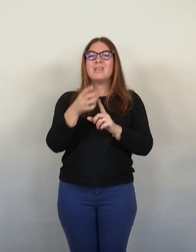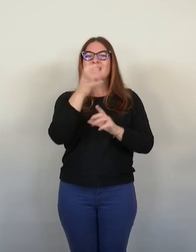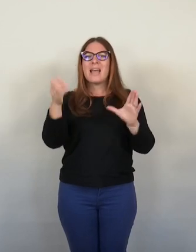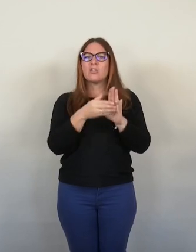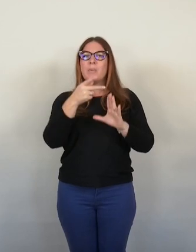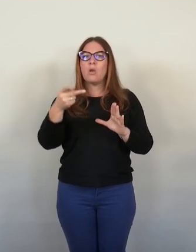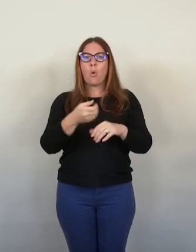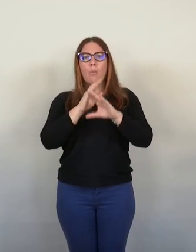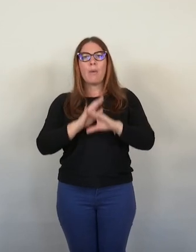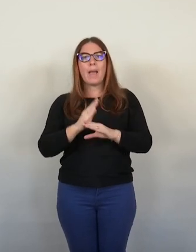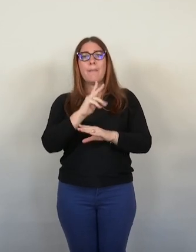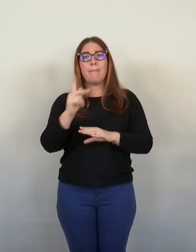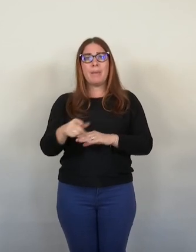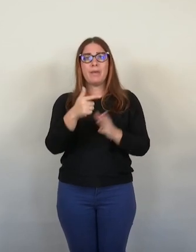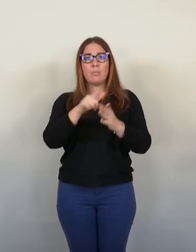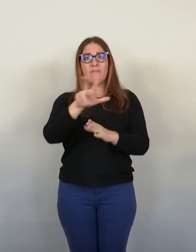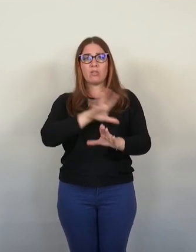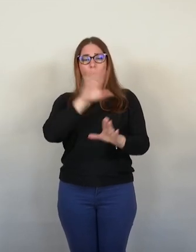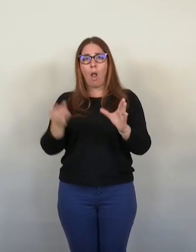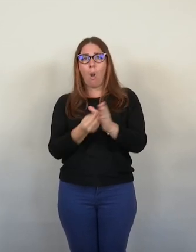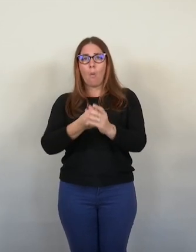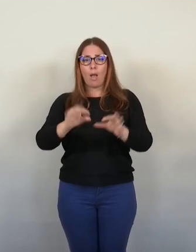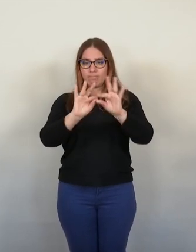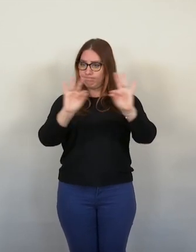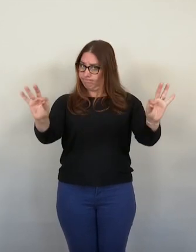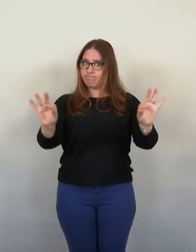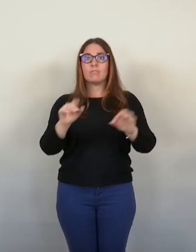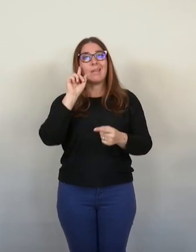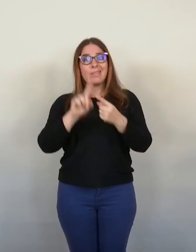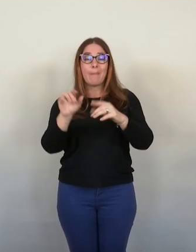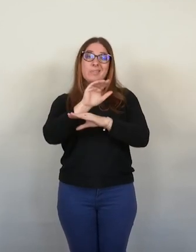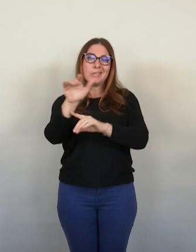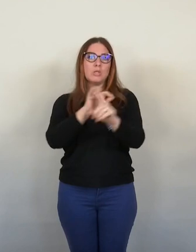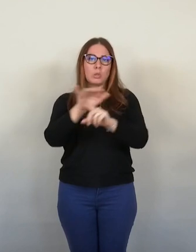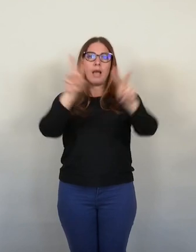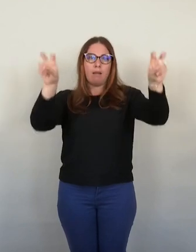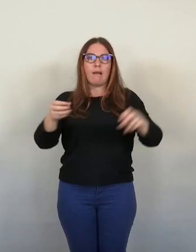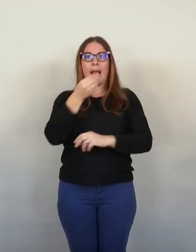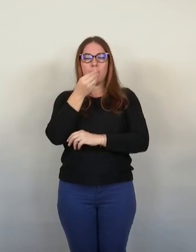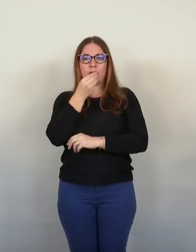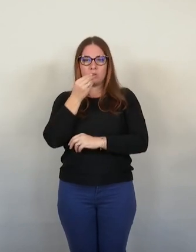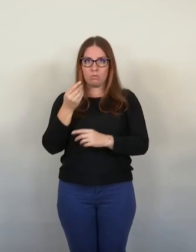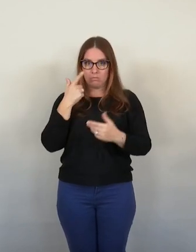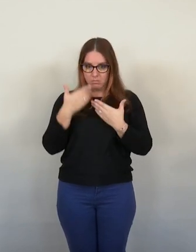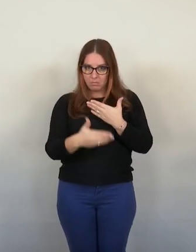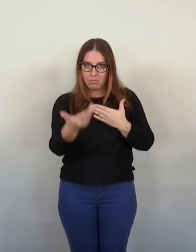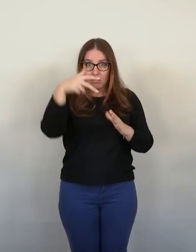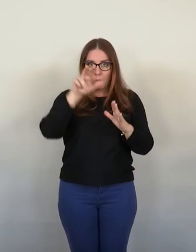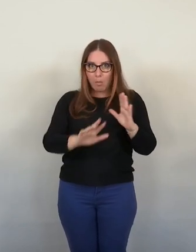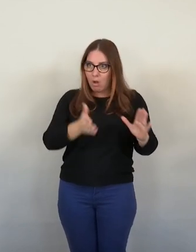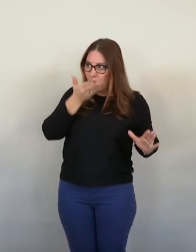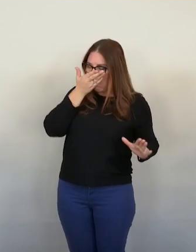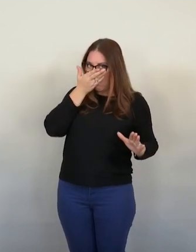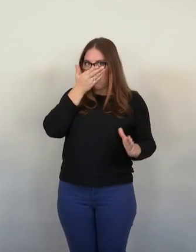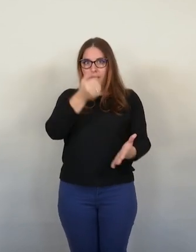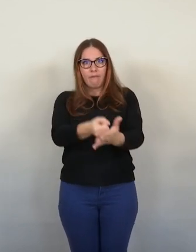€ prévu au BP 2023 sur le sujet de la sécurité sociale de l'alimentation il reste à peine 3 mois avant la fin de l'année et vu